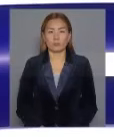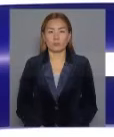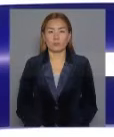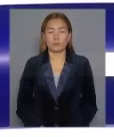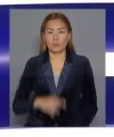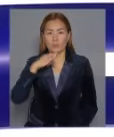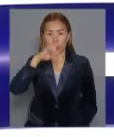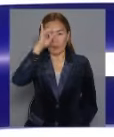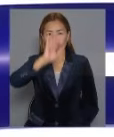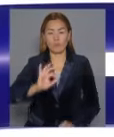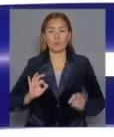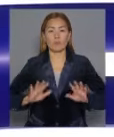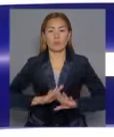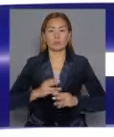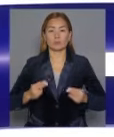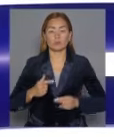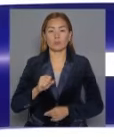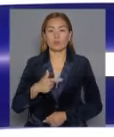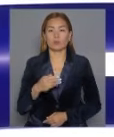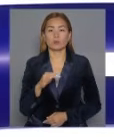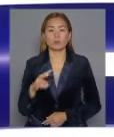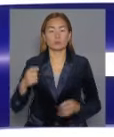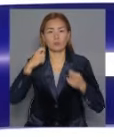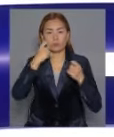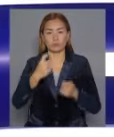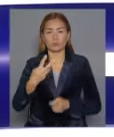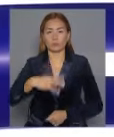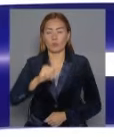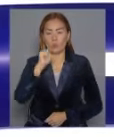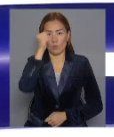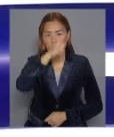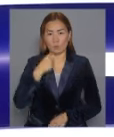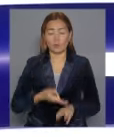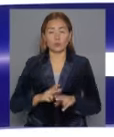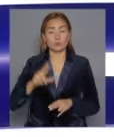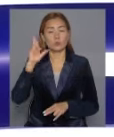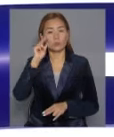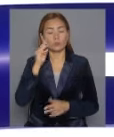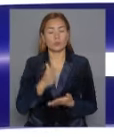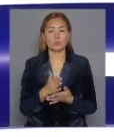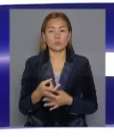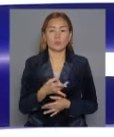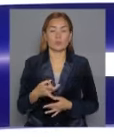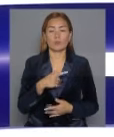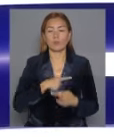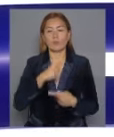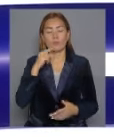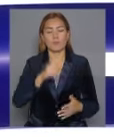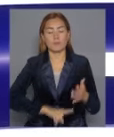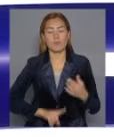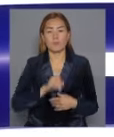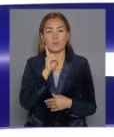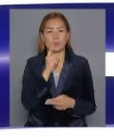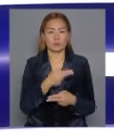Бұл қазақ поэзиясының алыбы Мағжан Жұмабаевтың туғанына 130 жыл. Атаулы дата қарсаңында өңірде «Мен жастарға сенемін»